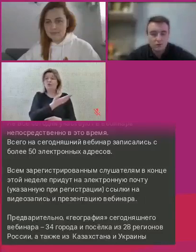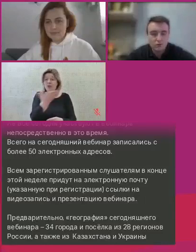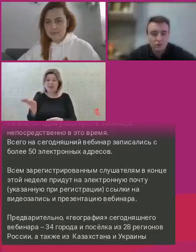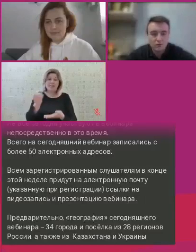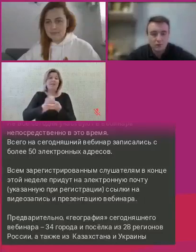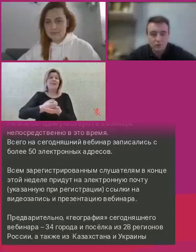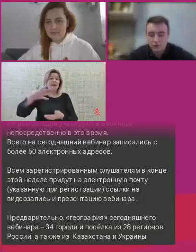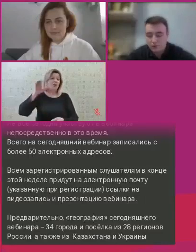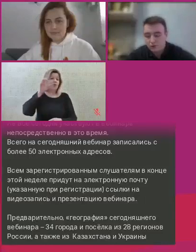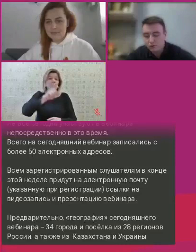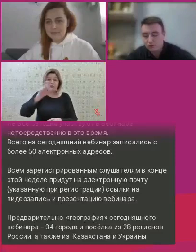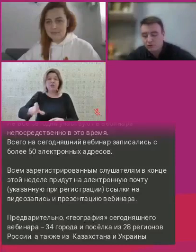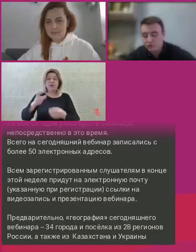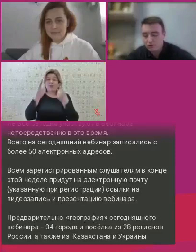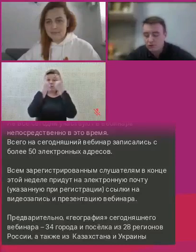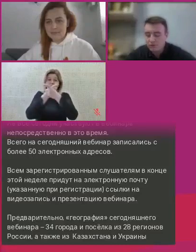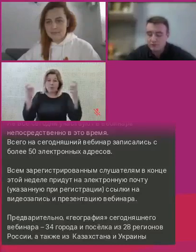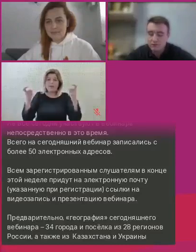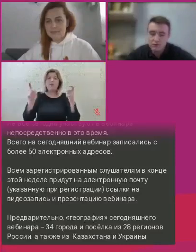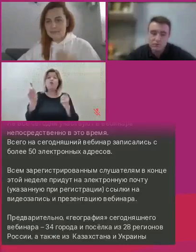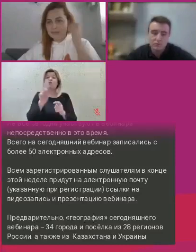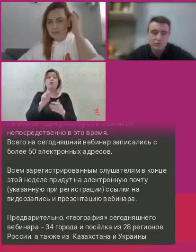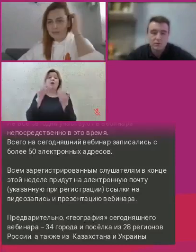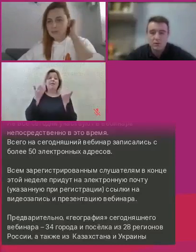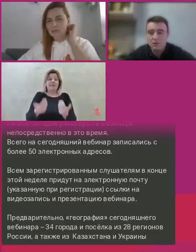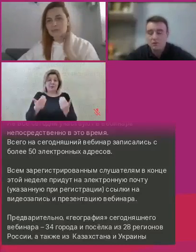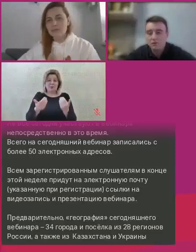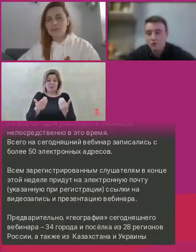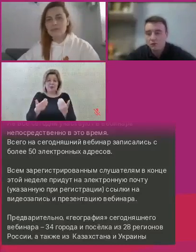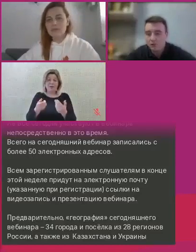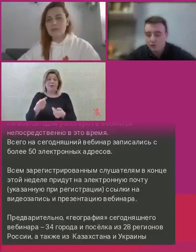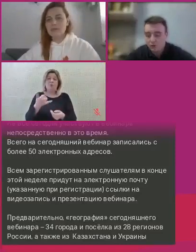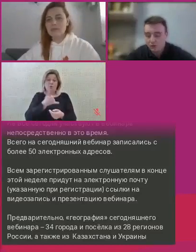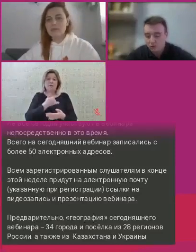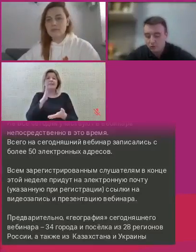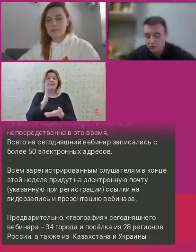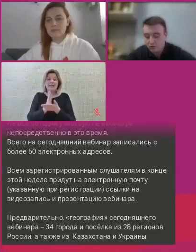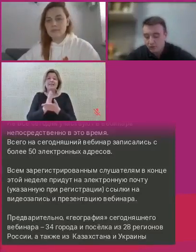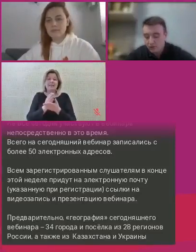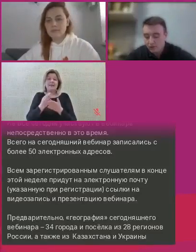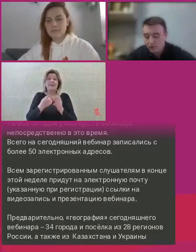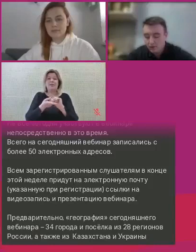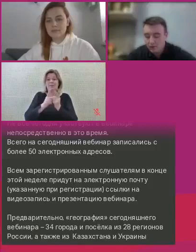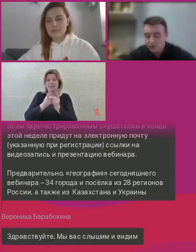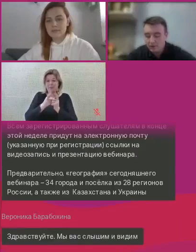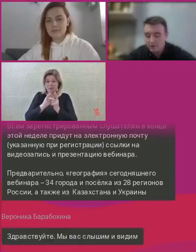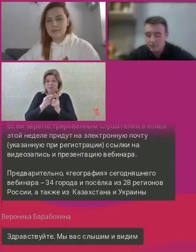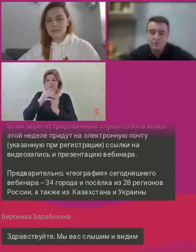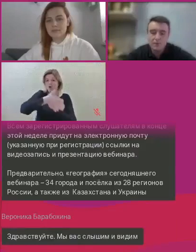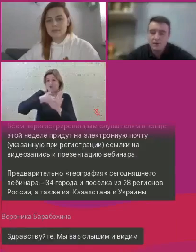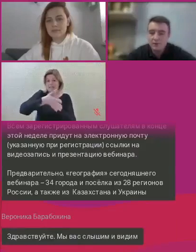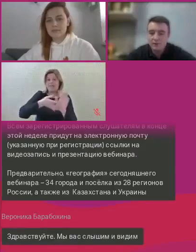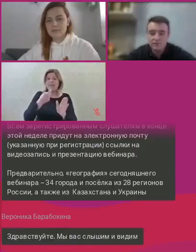дорогие слушатели, предупредить, что сегодня действует синхронный перевод от